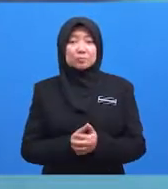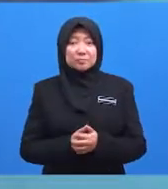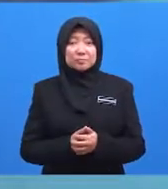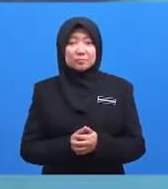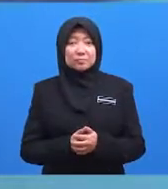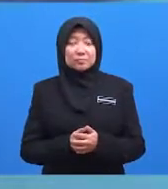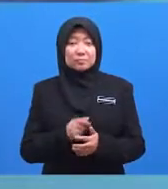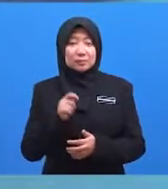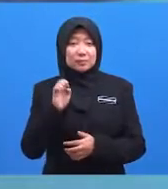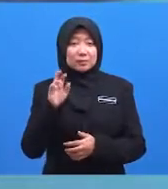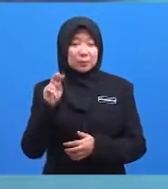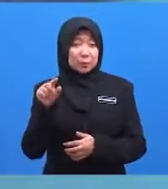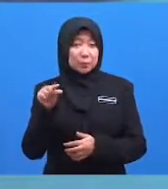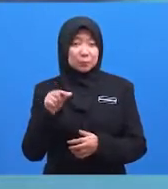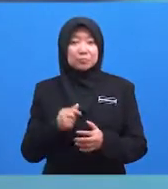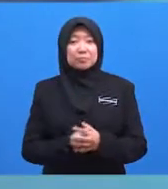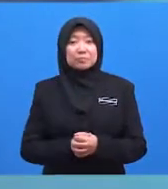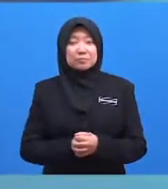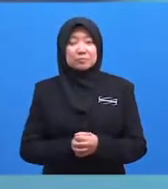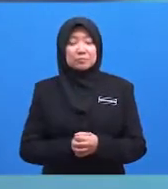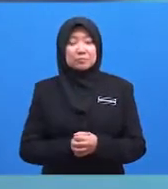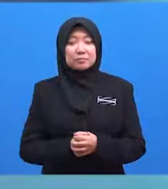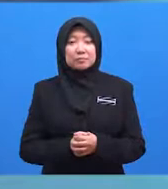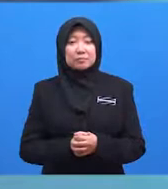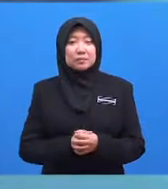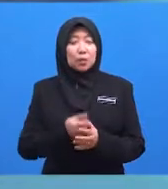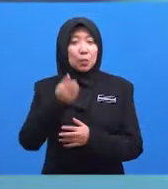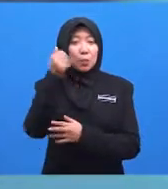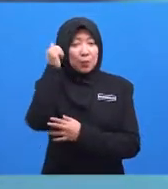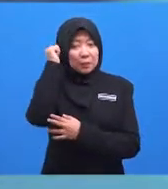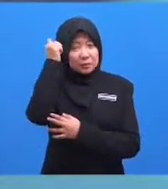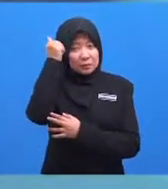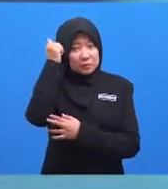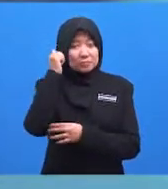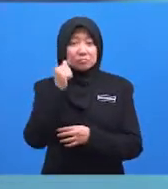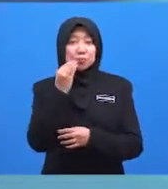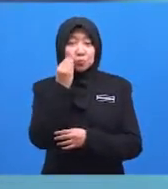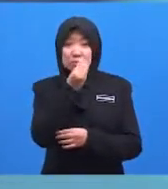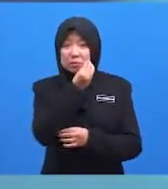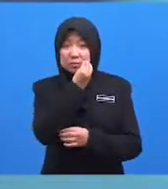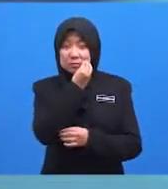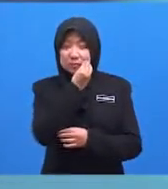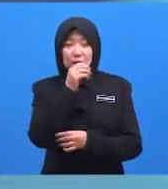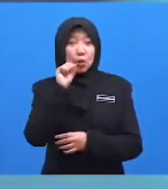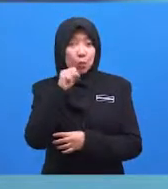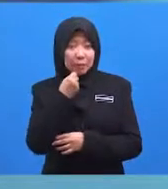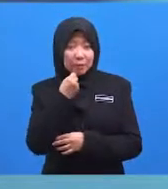Keenam, terung. Ketujuh, kubis bunga. Kelapan, lobak merah.